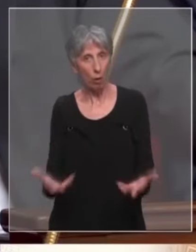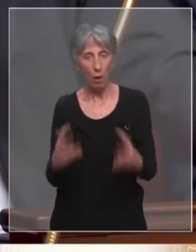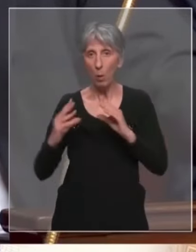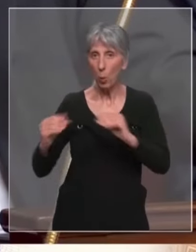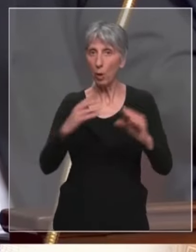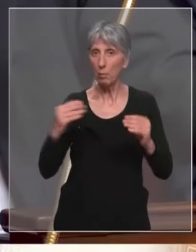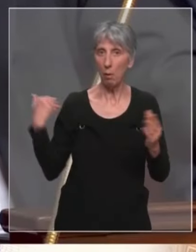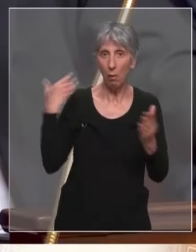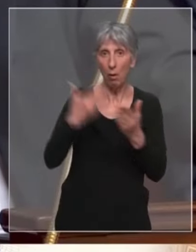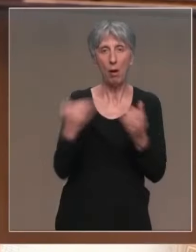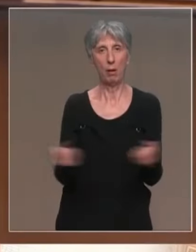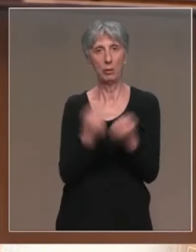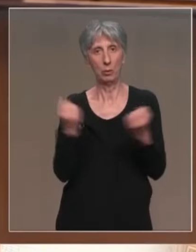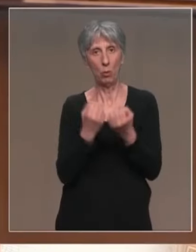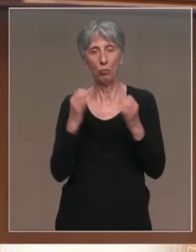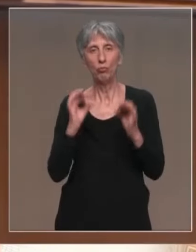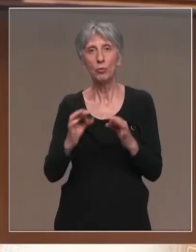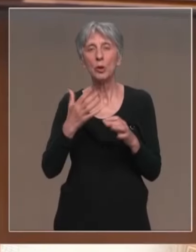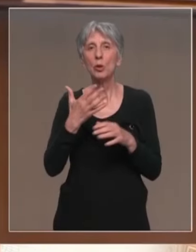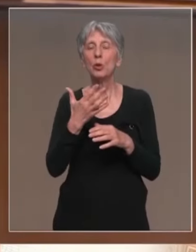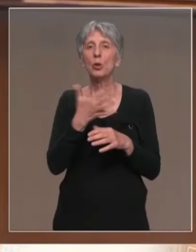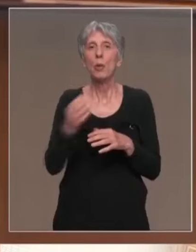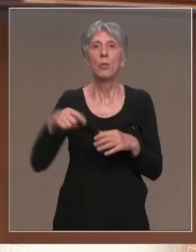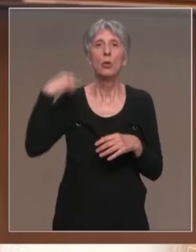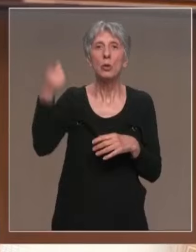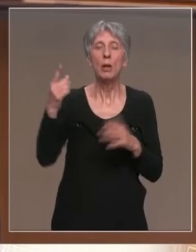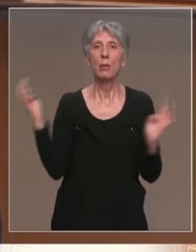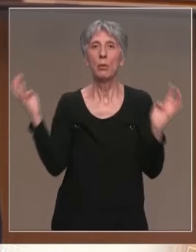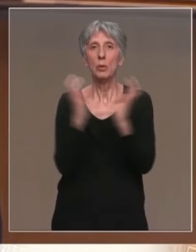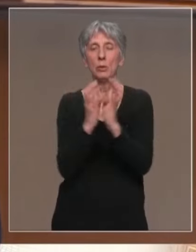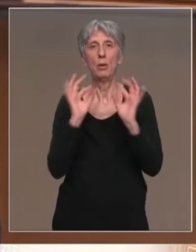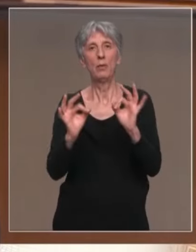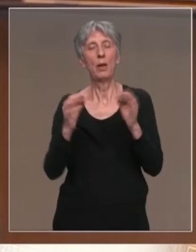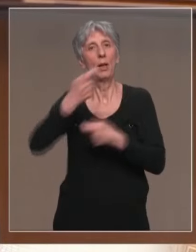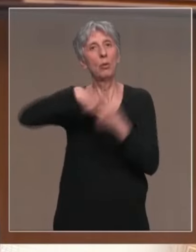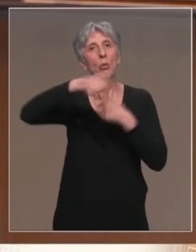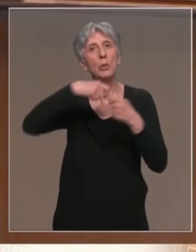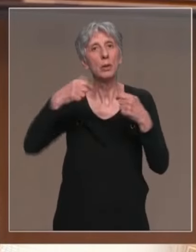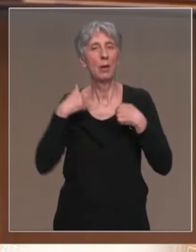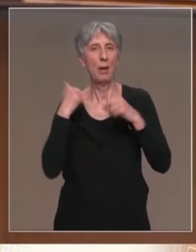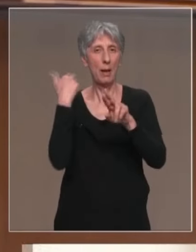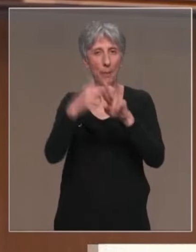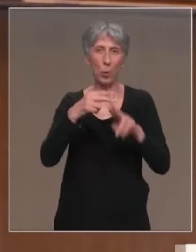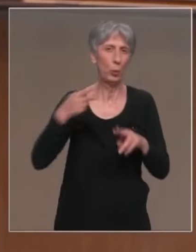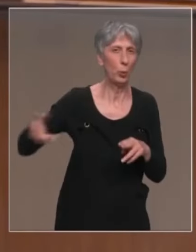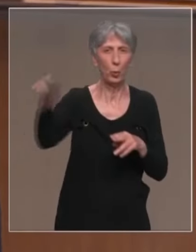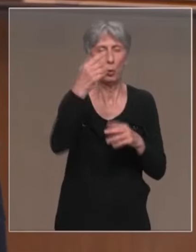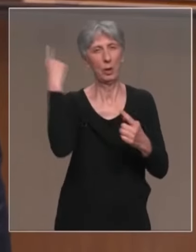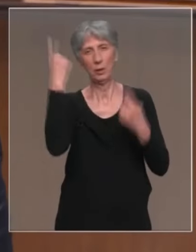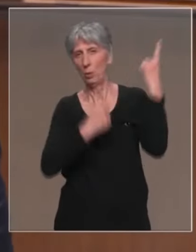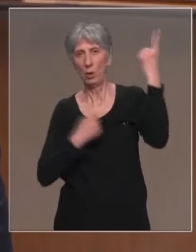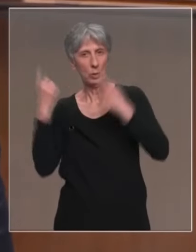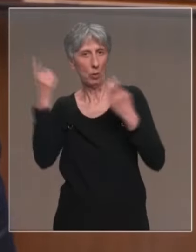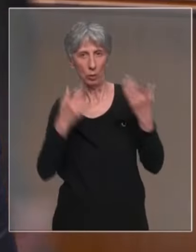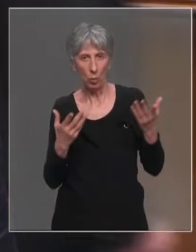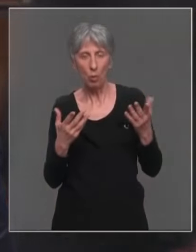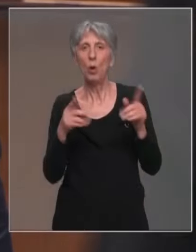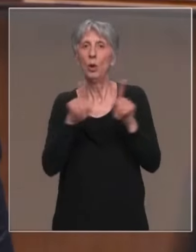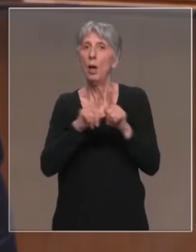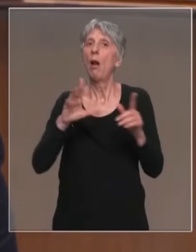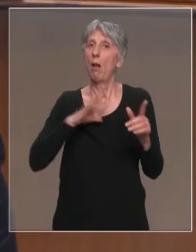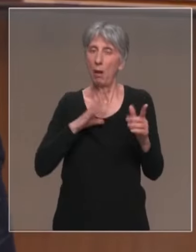action. J'aurai l'occasion la semaine prochaine en commission des affaires économiques de venir répondre à l'ensemble des questions des parlementaires sur le sujet. Et il y aura bien un